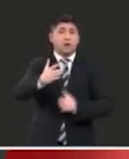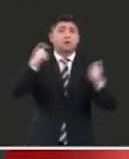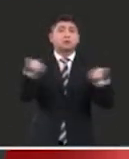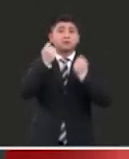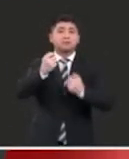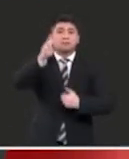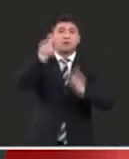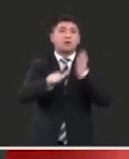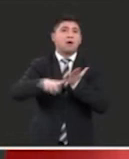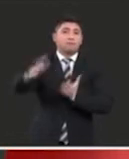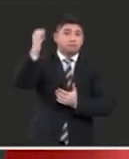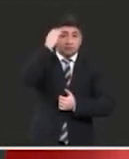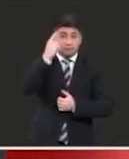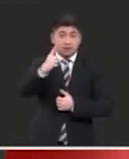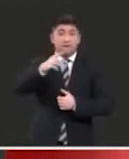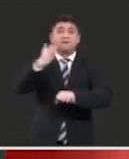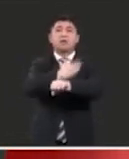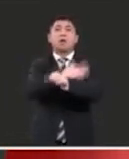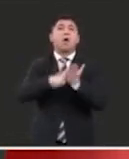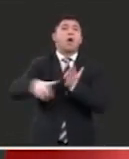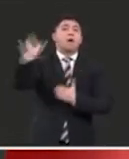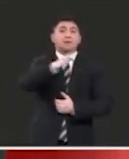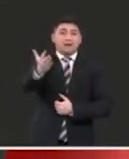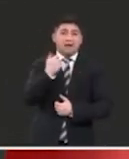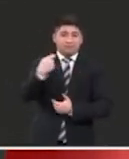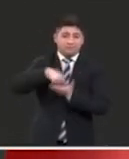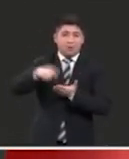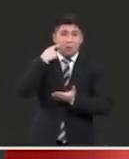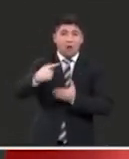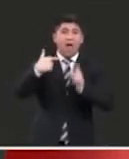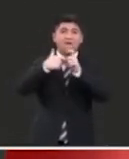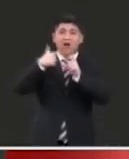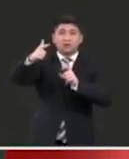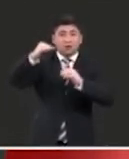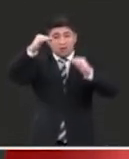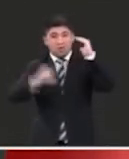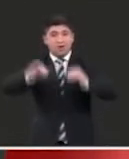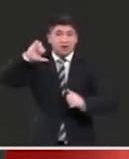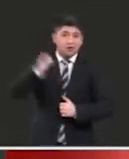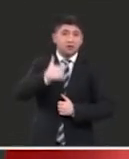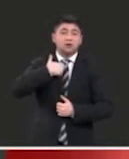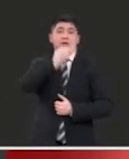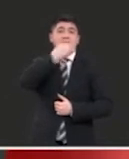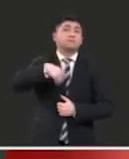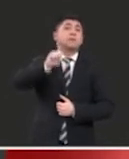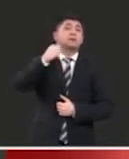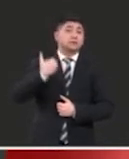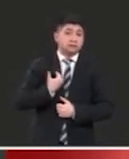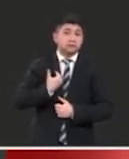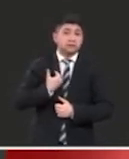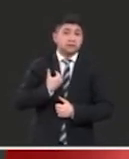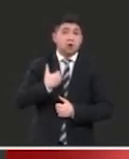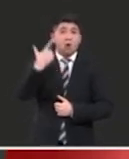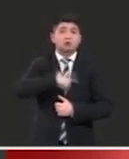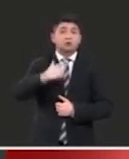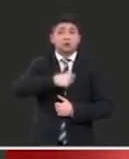olmak üzere vatandaşlarımızın gelirlerini enflasyonun altında ezdirmeyecek özel